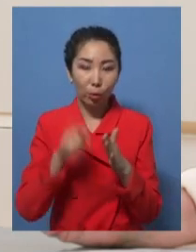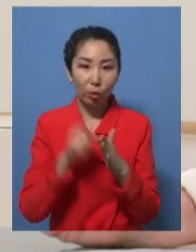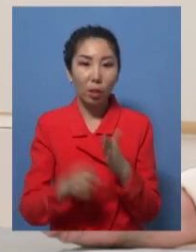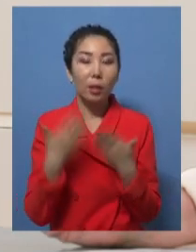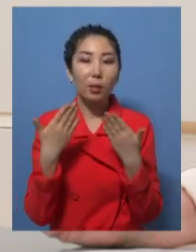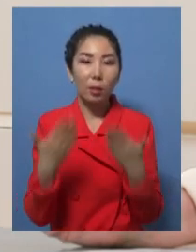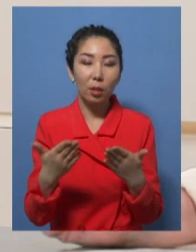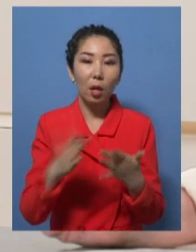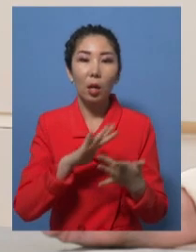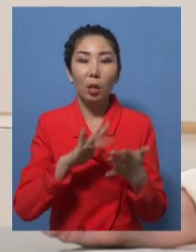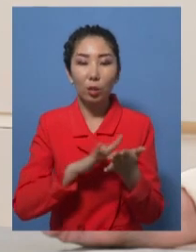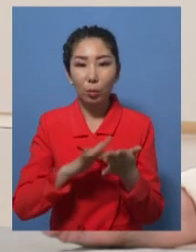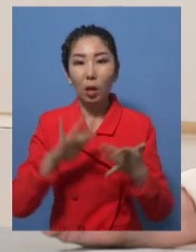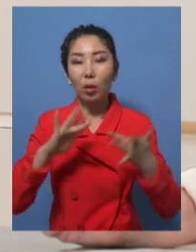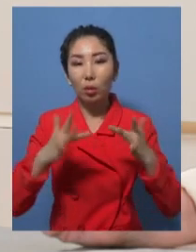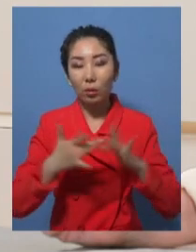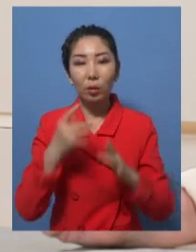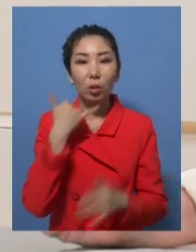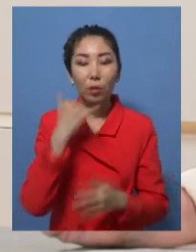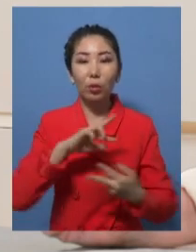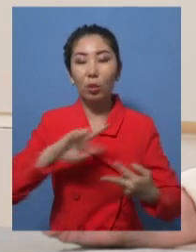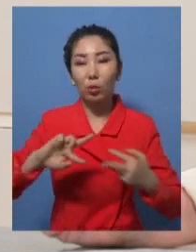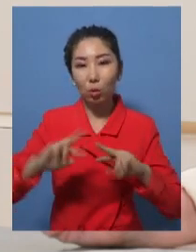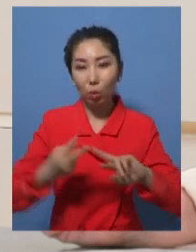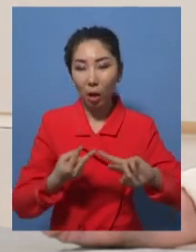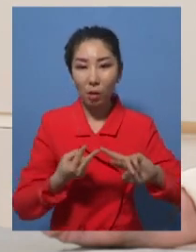сіз счетыңызды ауыстыруға, счетыңыздағы телефоныңызды ауыстыруға,